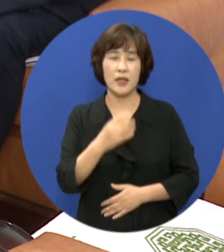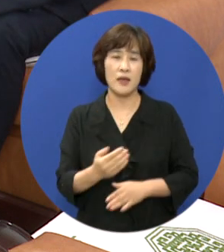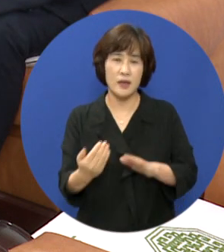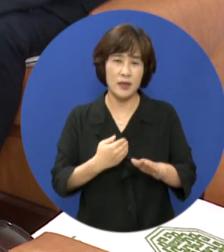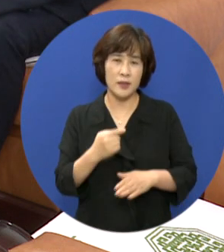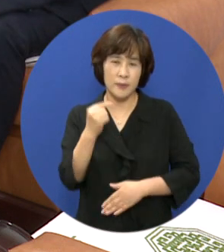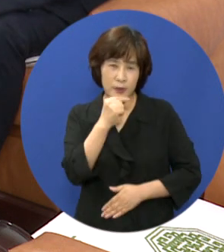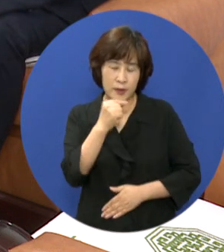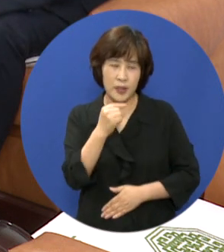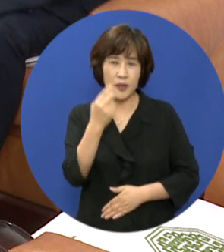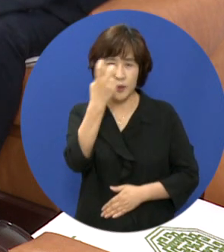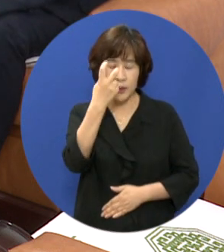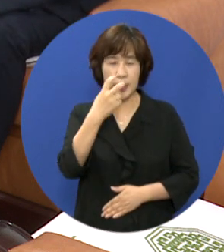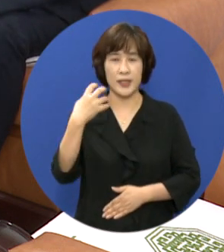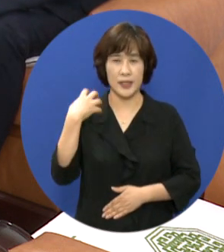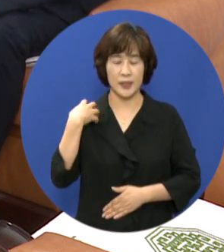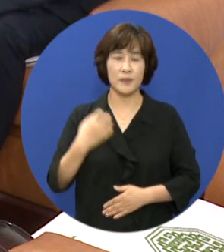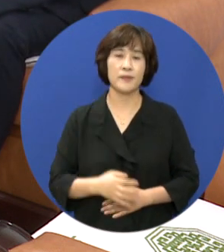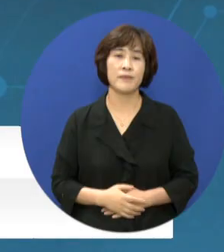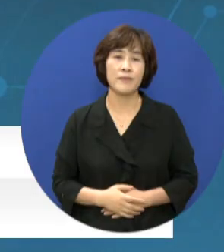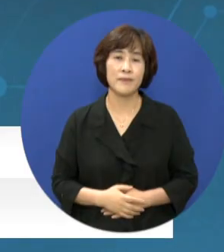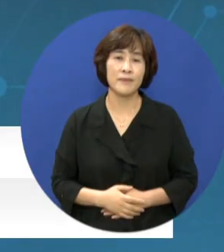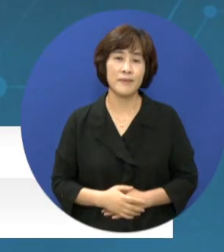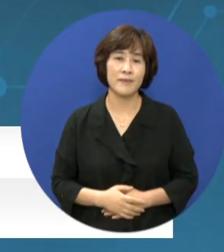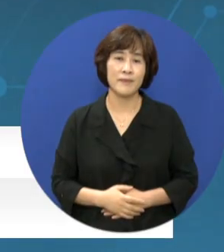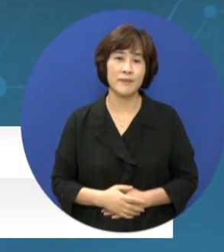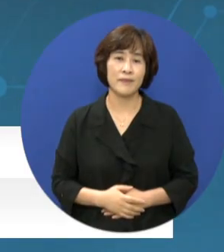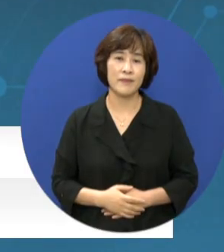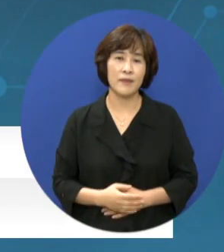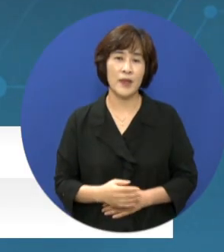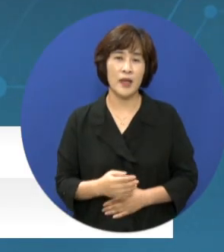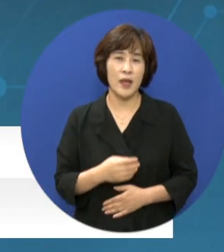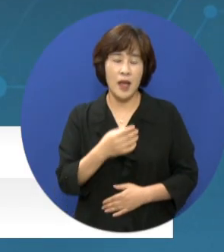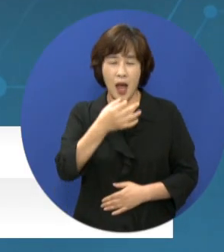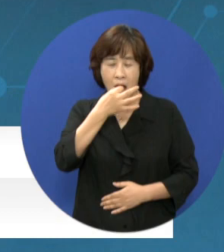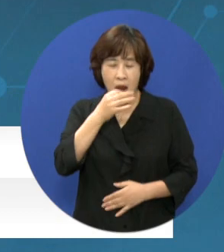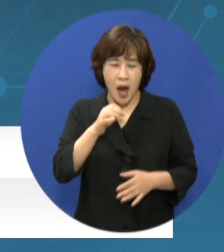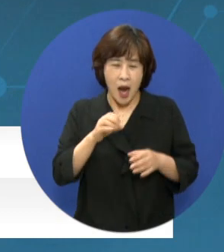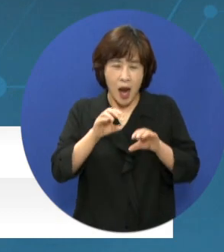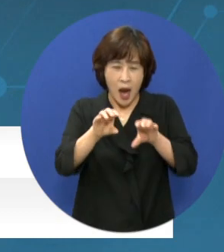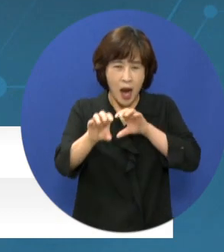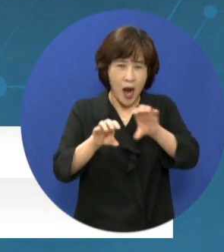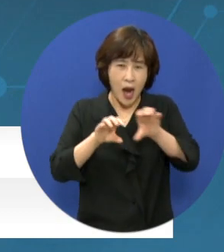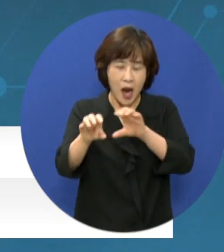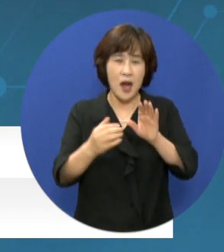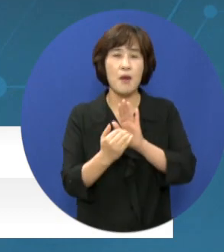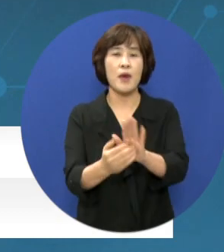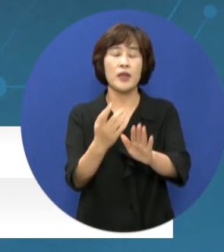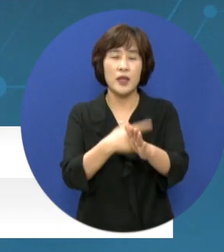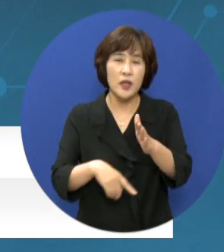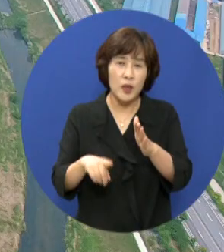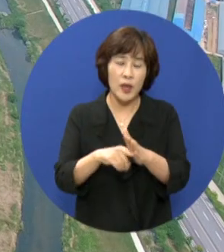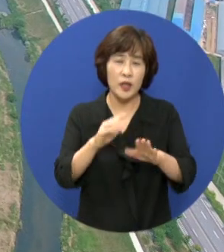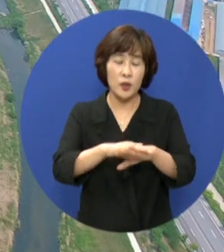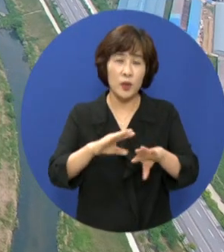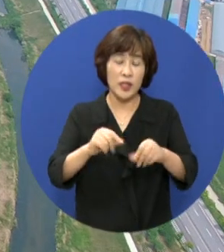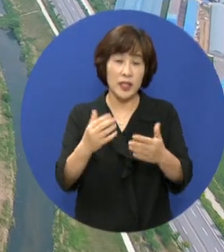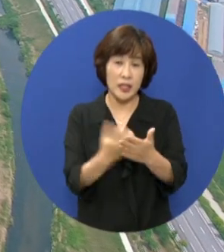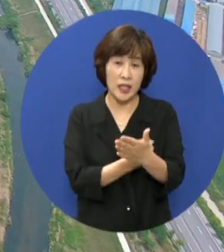예방에 힘을 모으기로 했습니다 투기 예방을 위해 농지 취득 자격 심사 가 강화됩니다